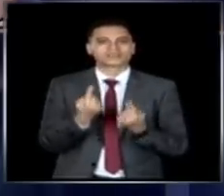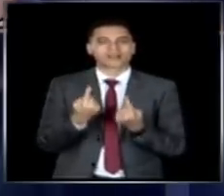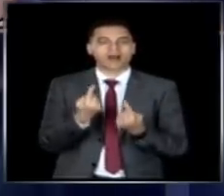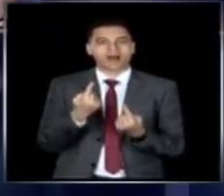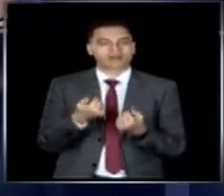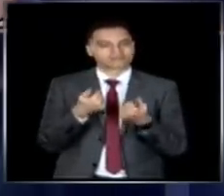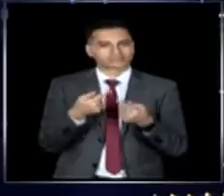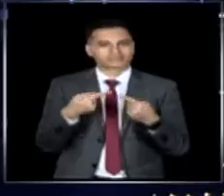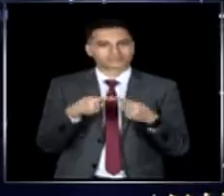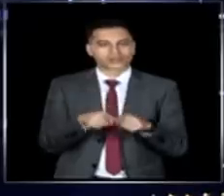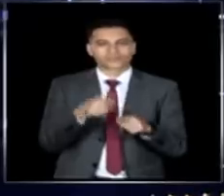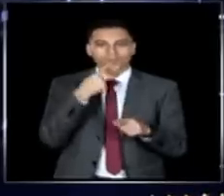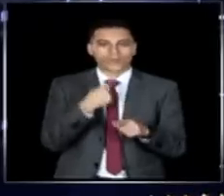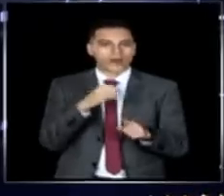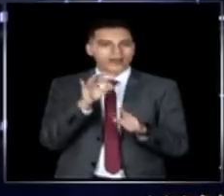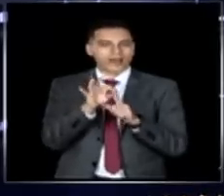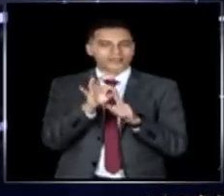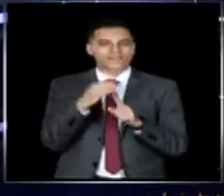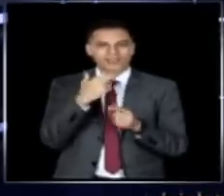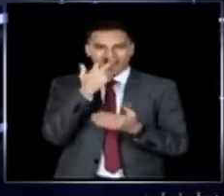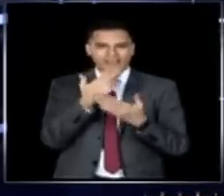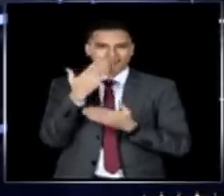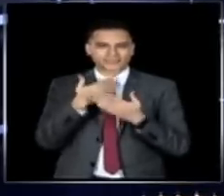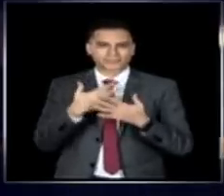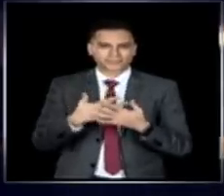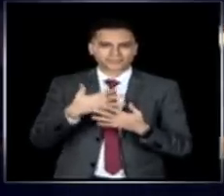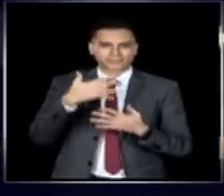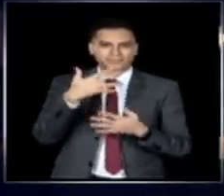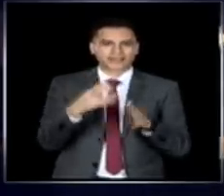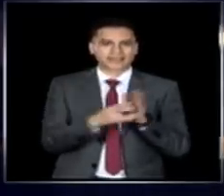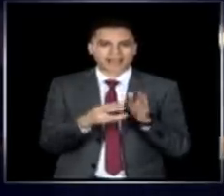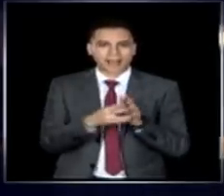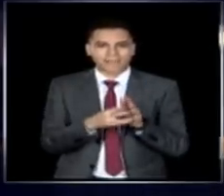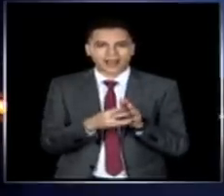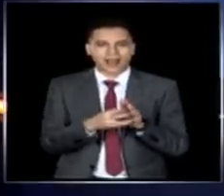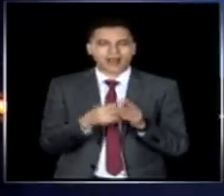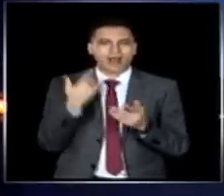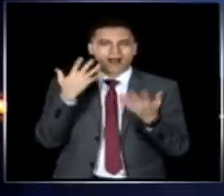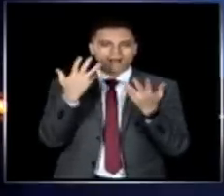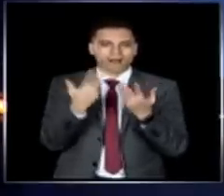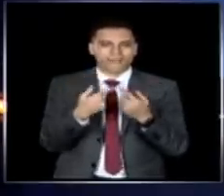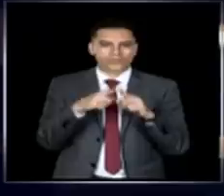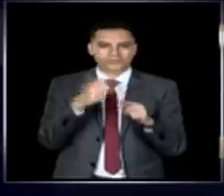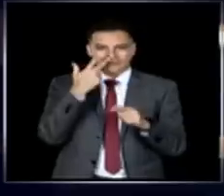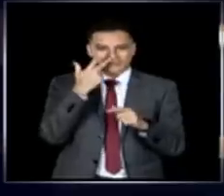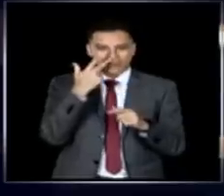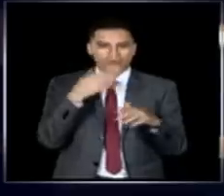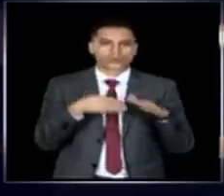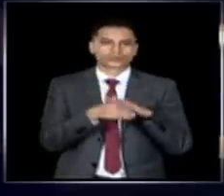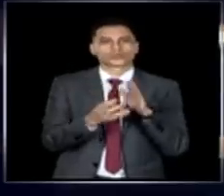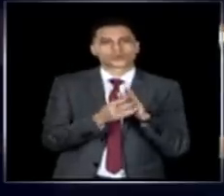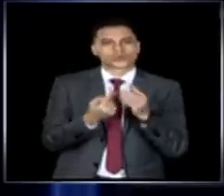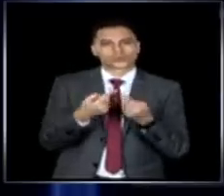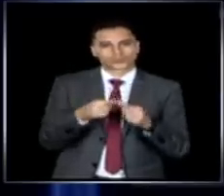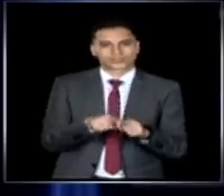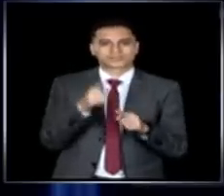الأهداف، بس على حسب المجموعة والتنسيق. ده الحمد لله، ده عشان أنا بقى ولا إيه؟ أنت عايزة تبي دكتور التغذية؟